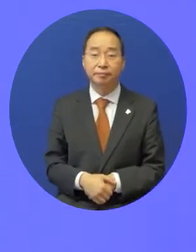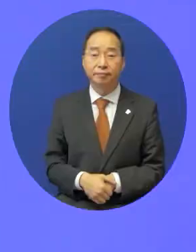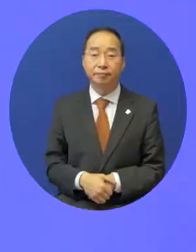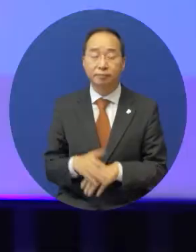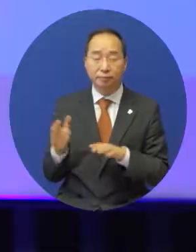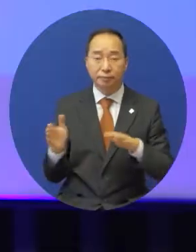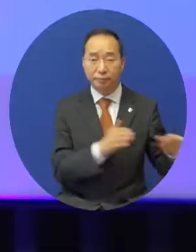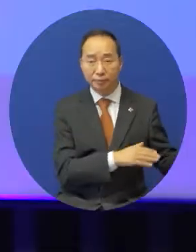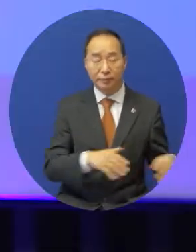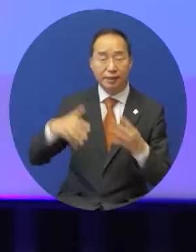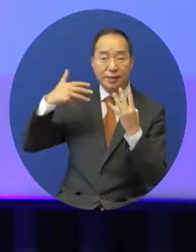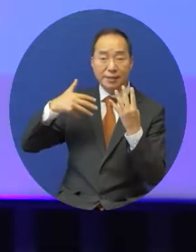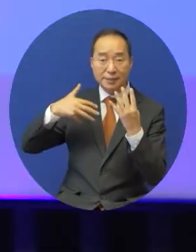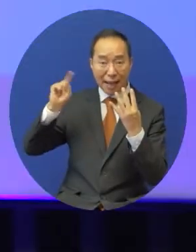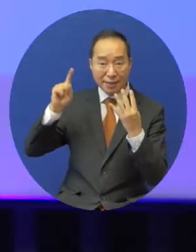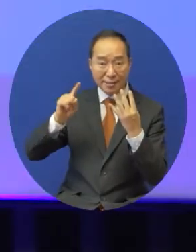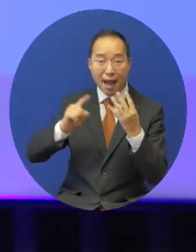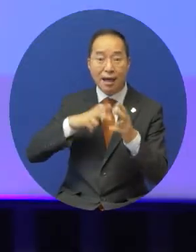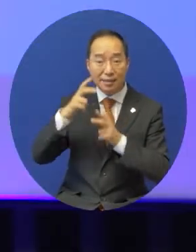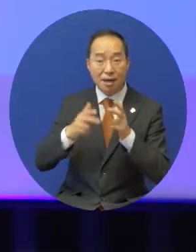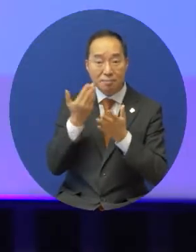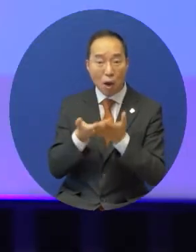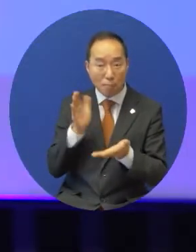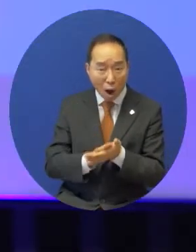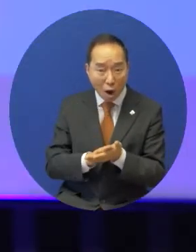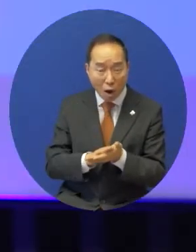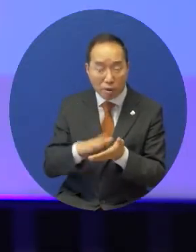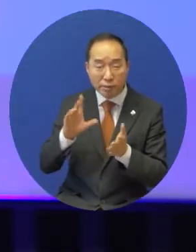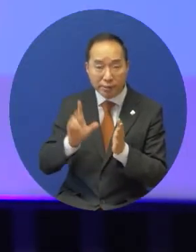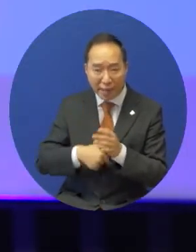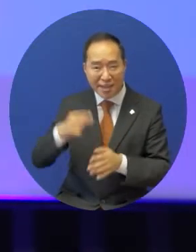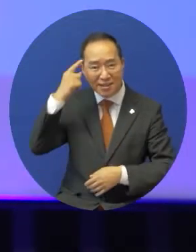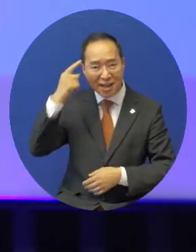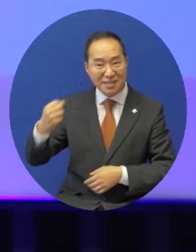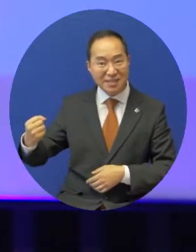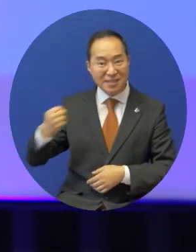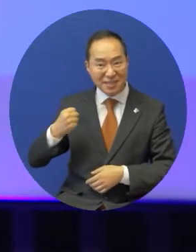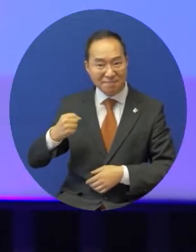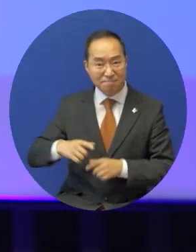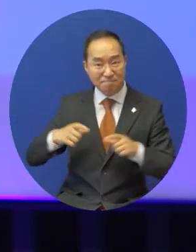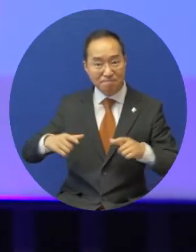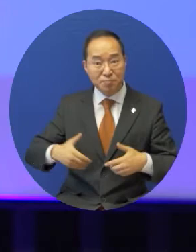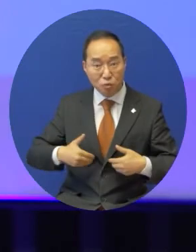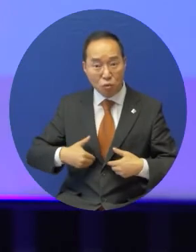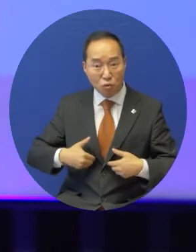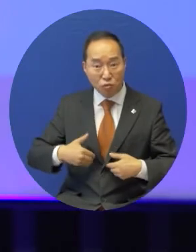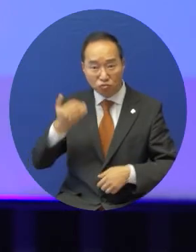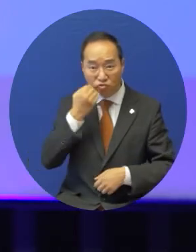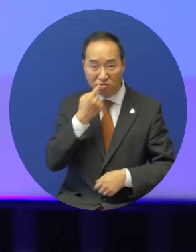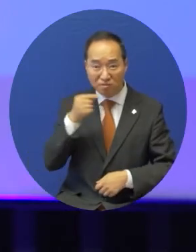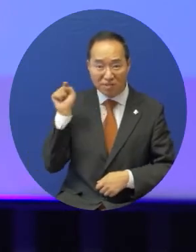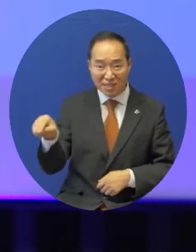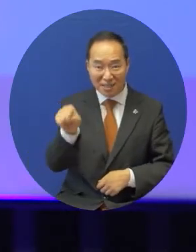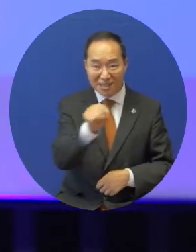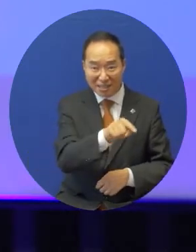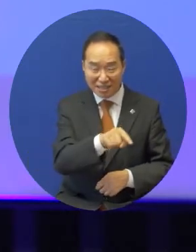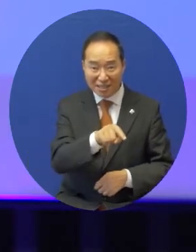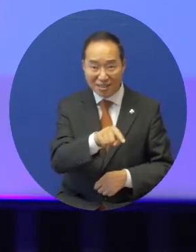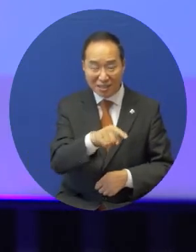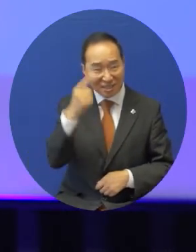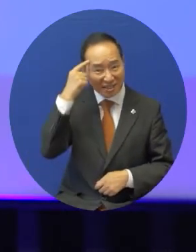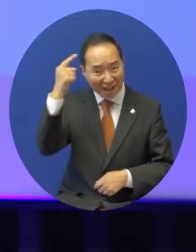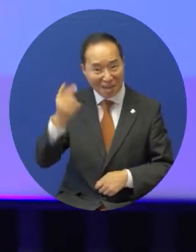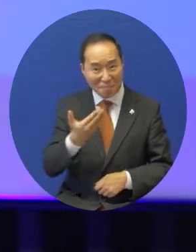시스템이죠. 근데 4차 산업혁명에서는 창의력을 극대화해야 되잖아요. 우리가 누구한테